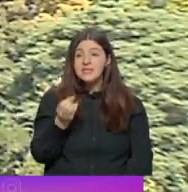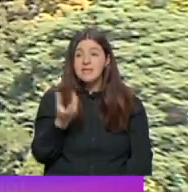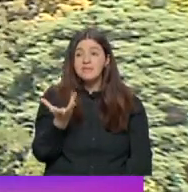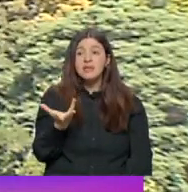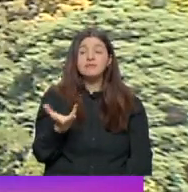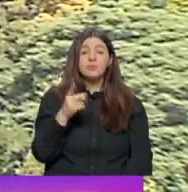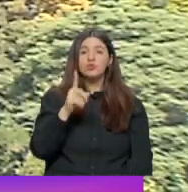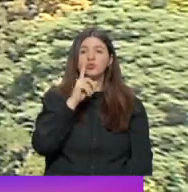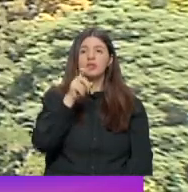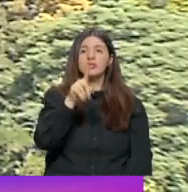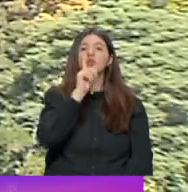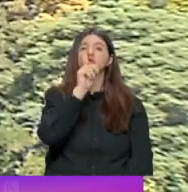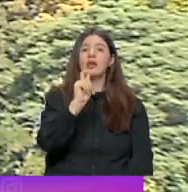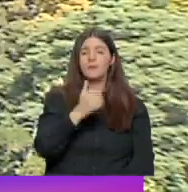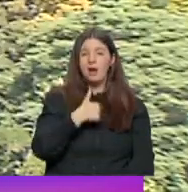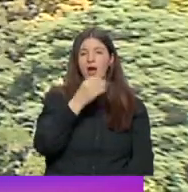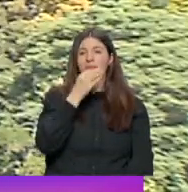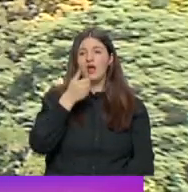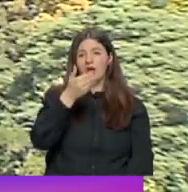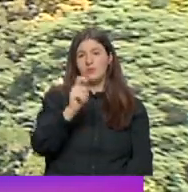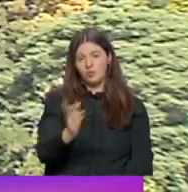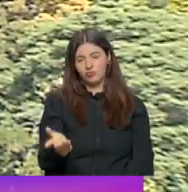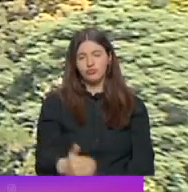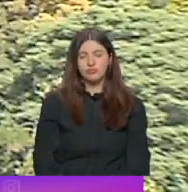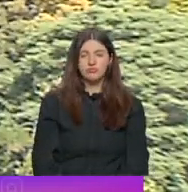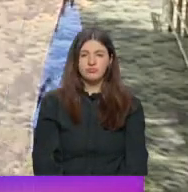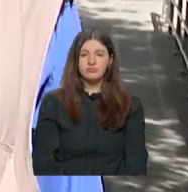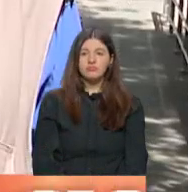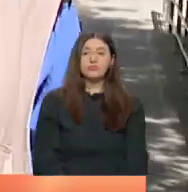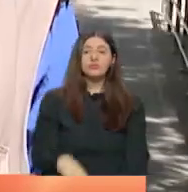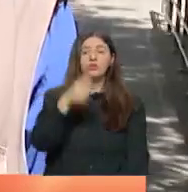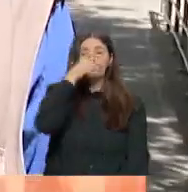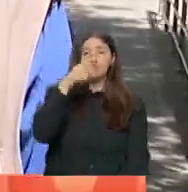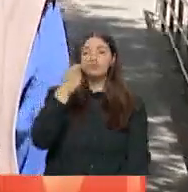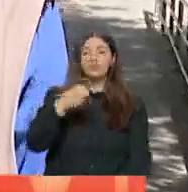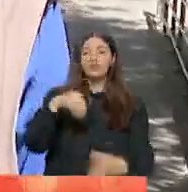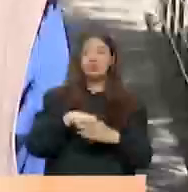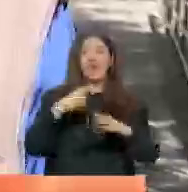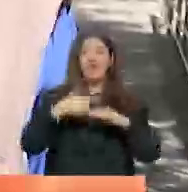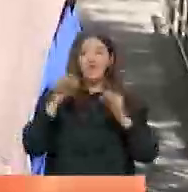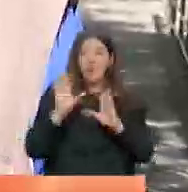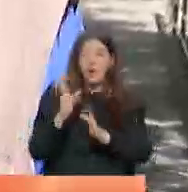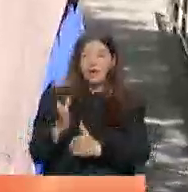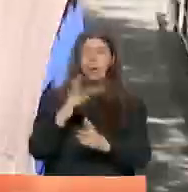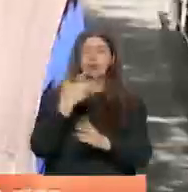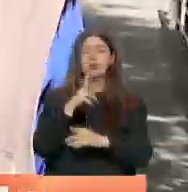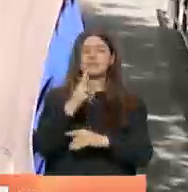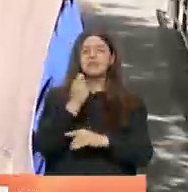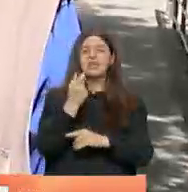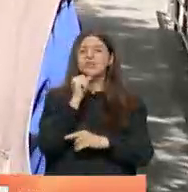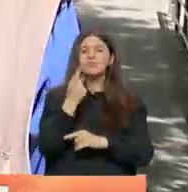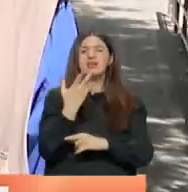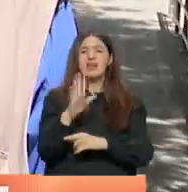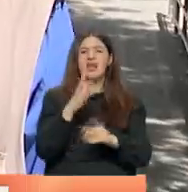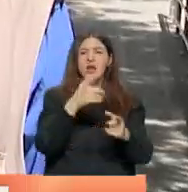yetmez mi? Bu soruyu size sorarak haberimizi paylaşıyoruz. Türkiye'nin bu şartlarında, enflasyonun bu durumunda 3 bin lira hiçbir şey değil yani. Bir